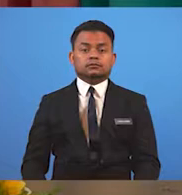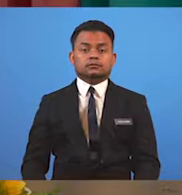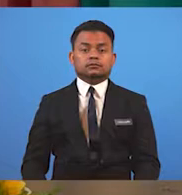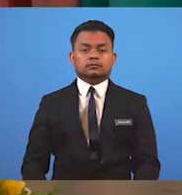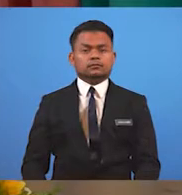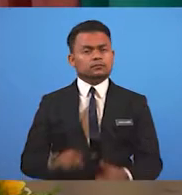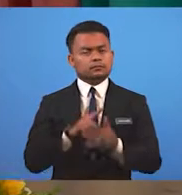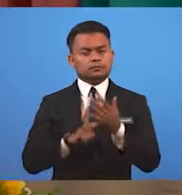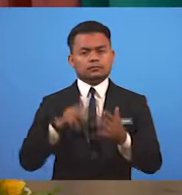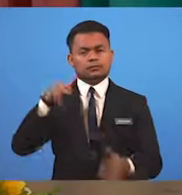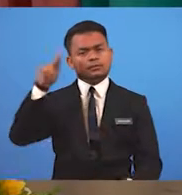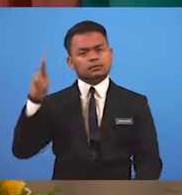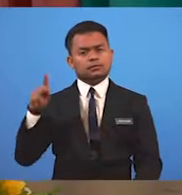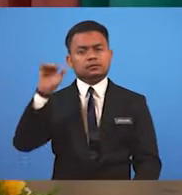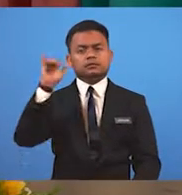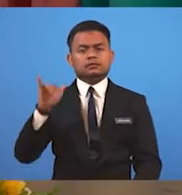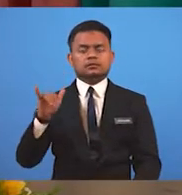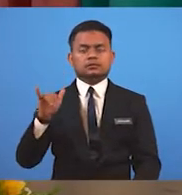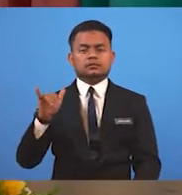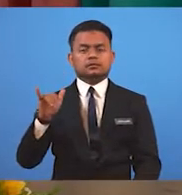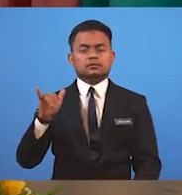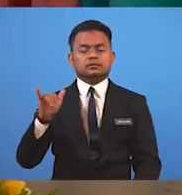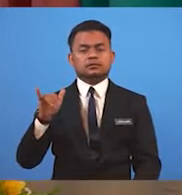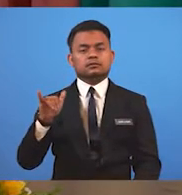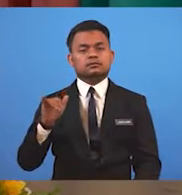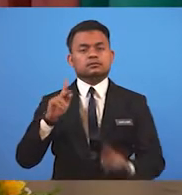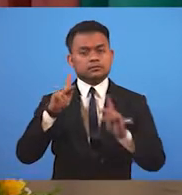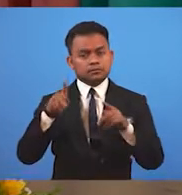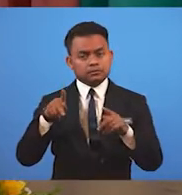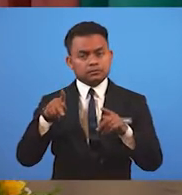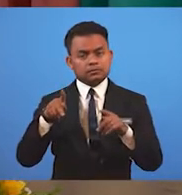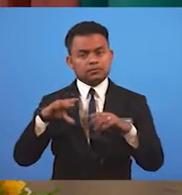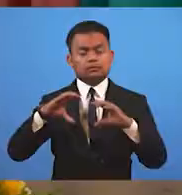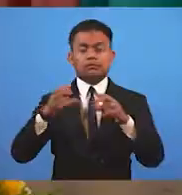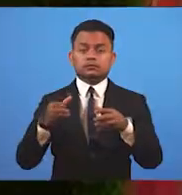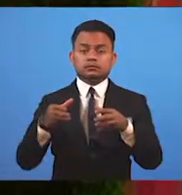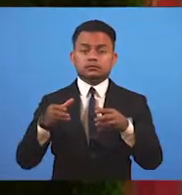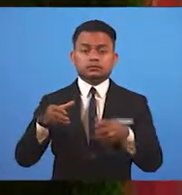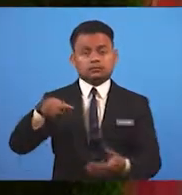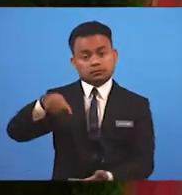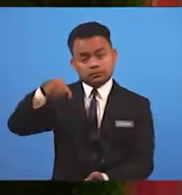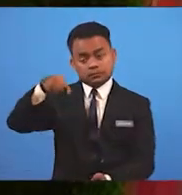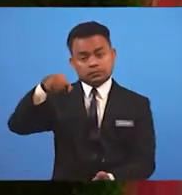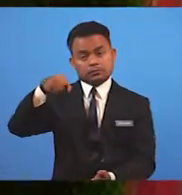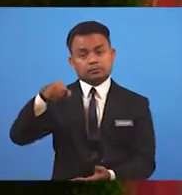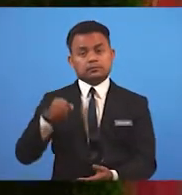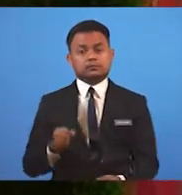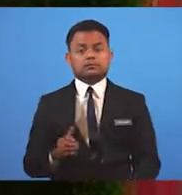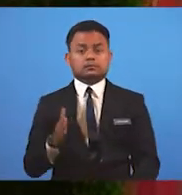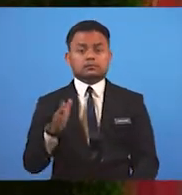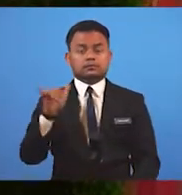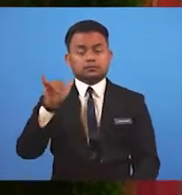Apakah yang perlu dilakukan semasa pembungkusan sampel ternakan berpenyakit? Sampel